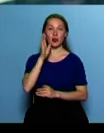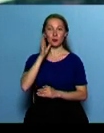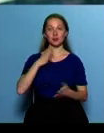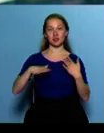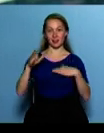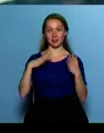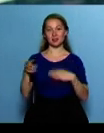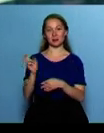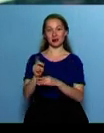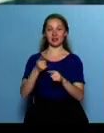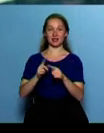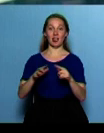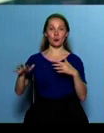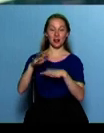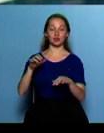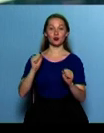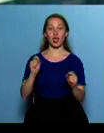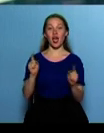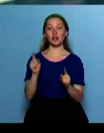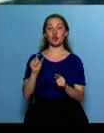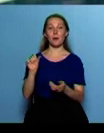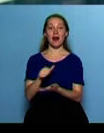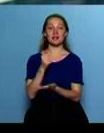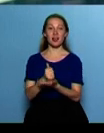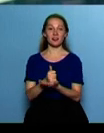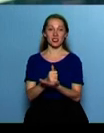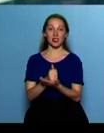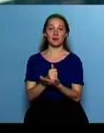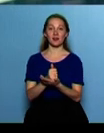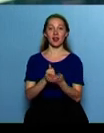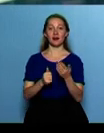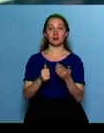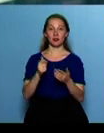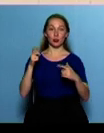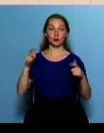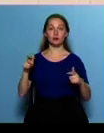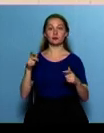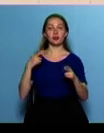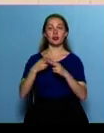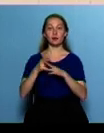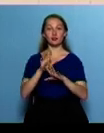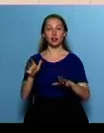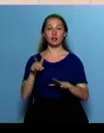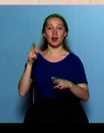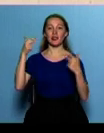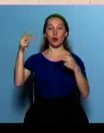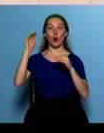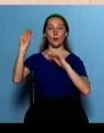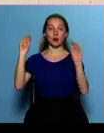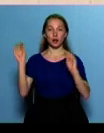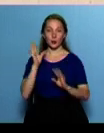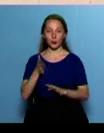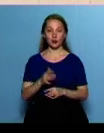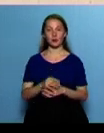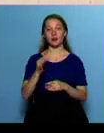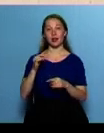радоваться на этой площадке. Ну а чтобы остальные, скажем так, вредители не мешали, мы поставили видеокамеры. Это рекреационная